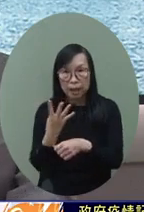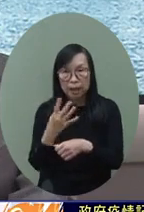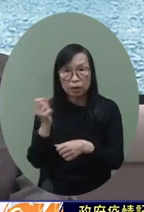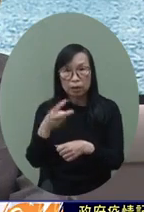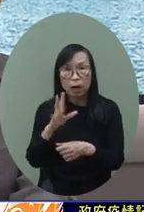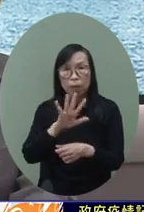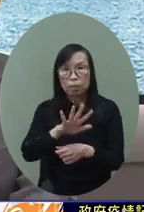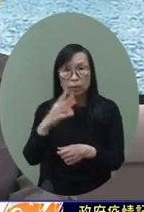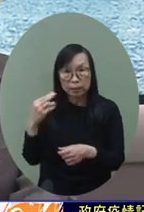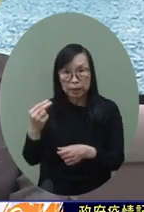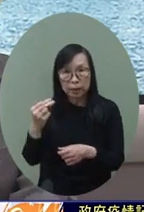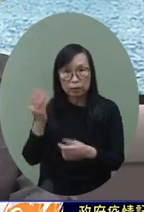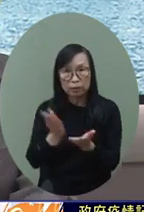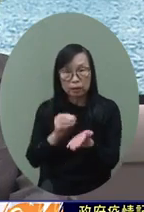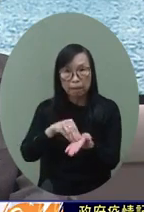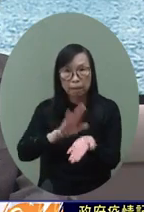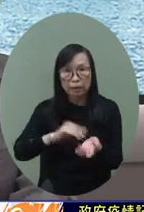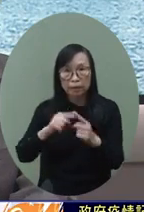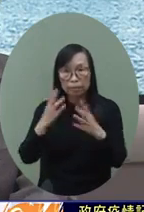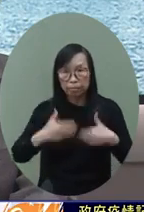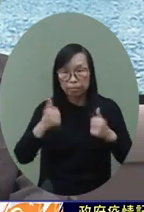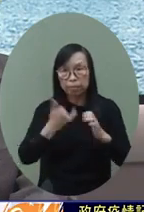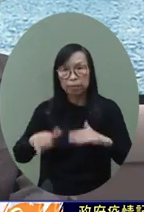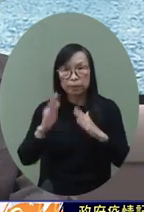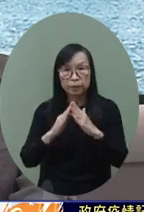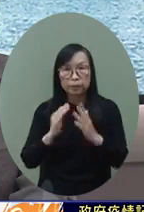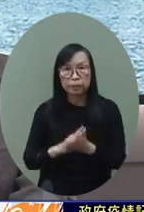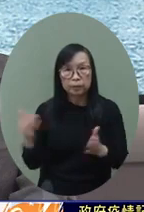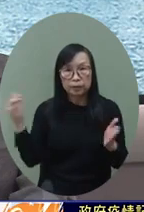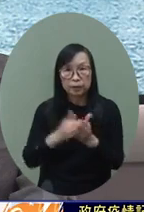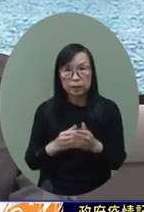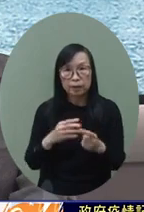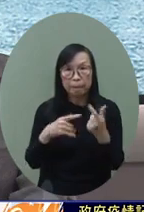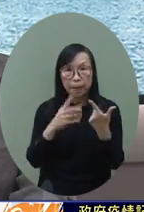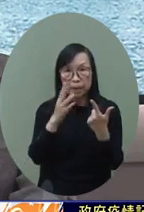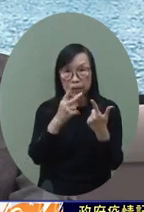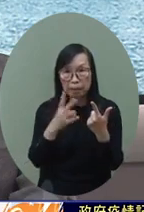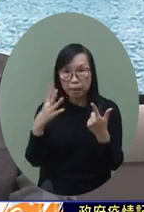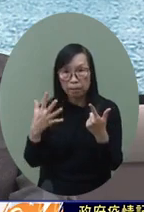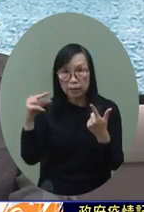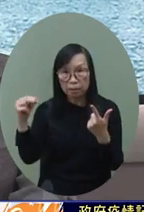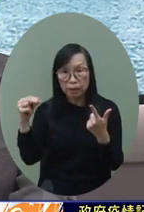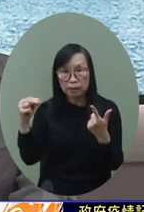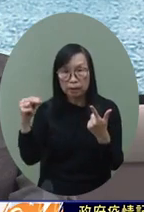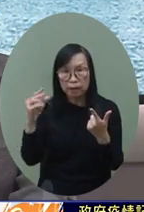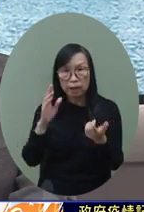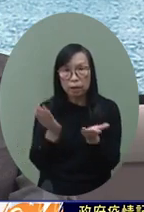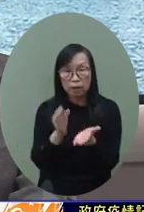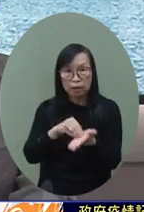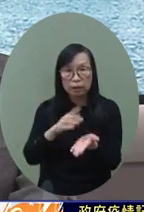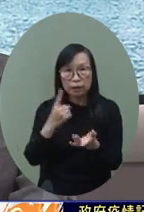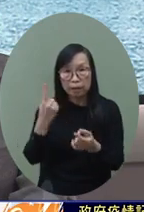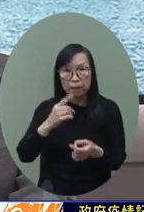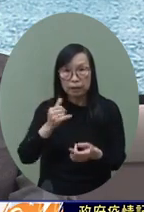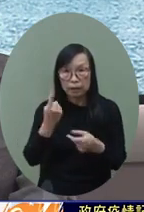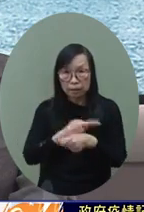有多57位嘅確診病人康復出院。至今一共有8257名嘅確診同埋1名